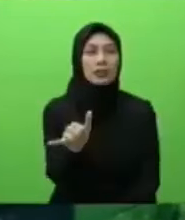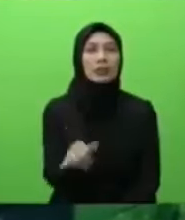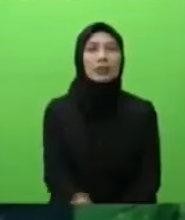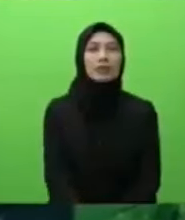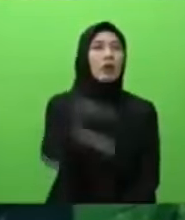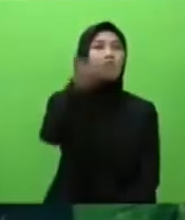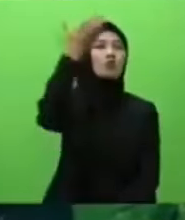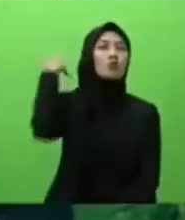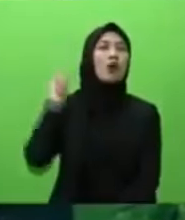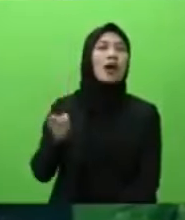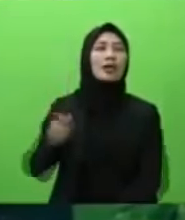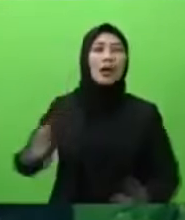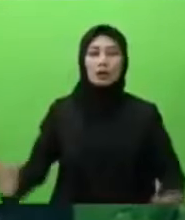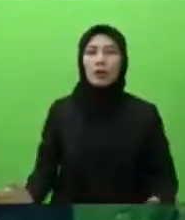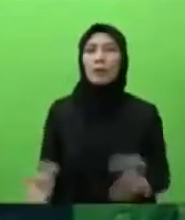para pendiri